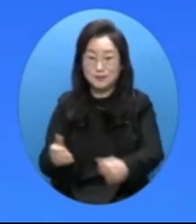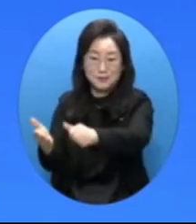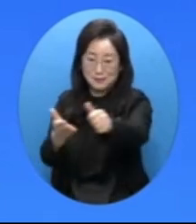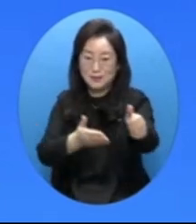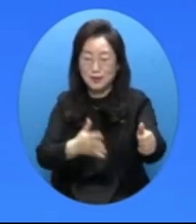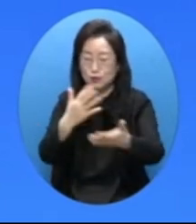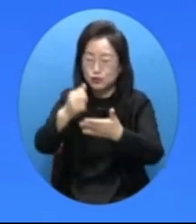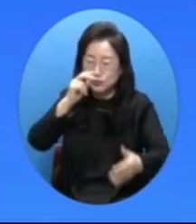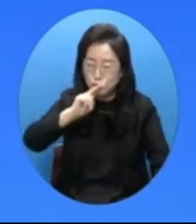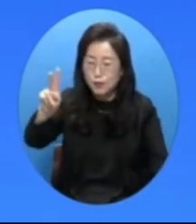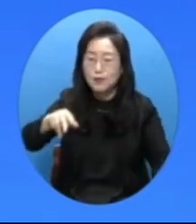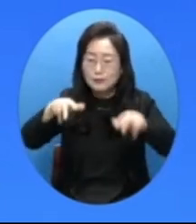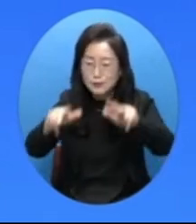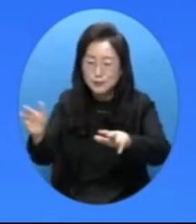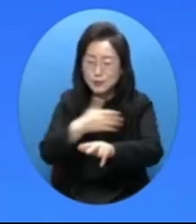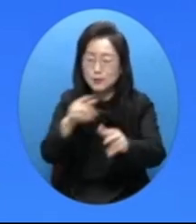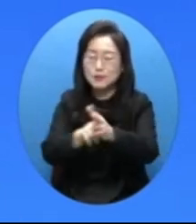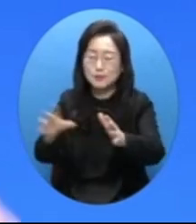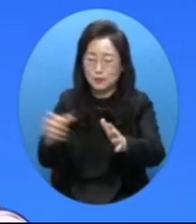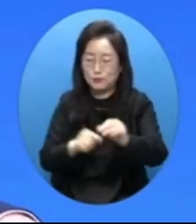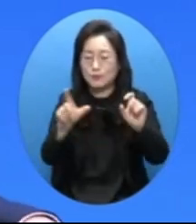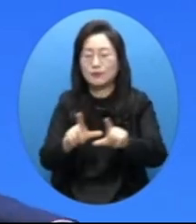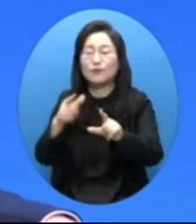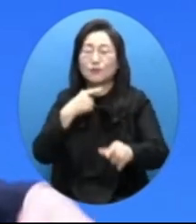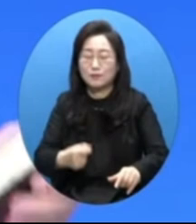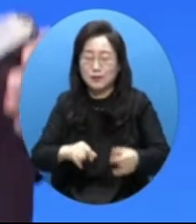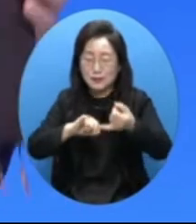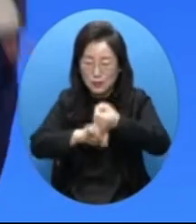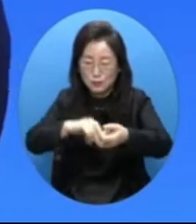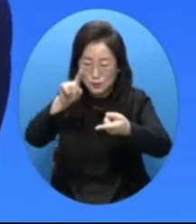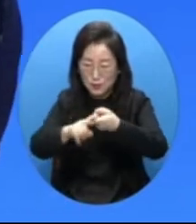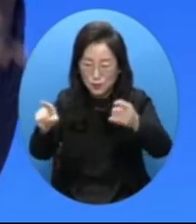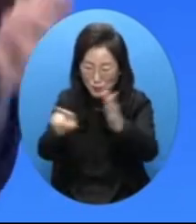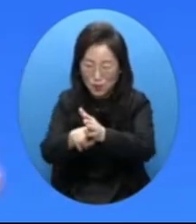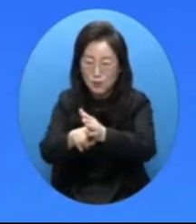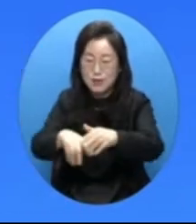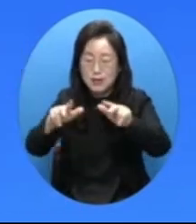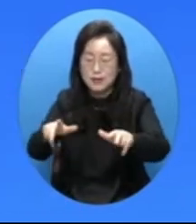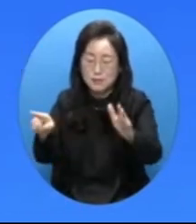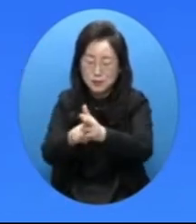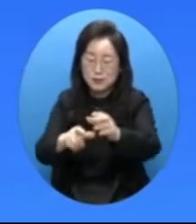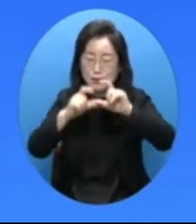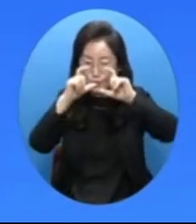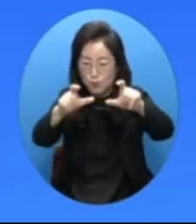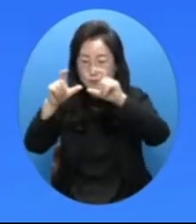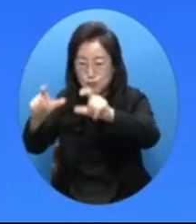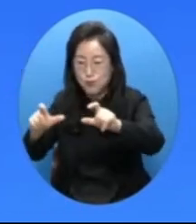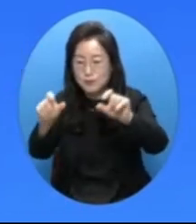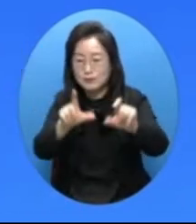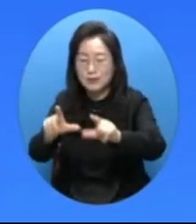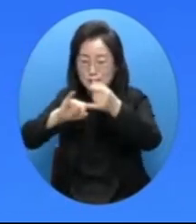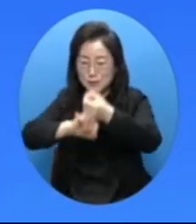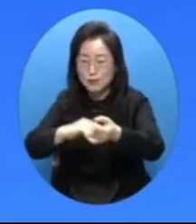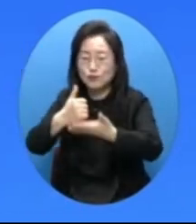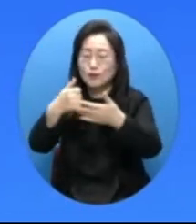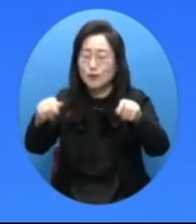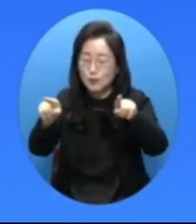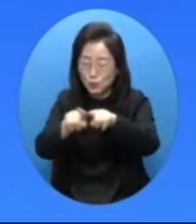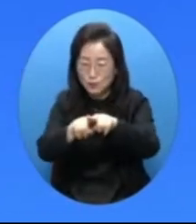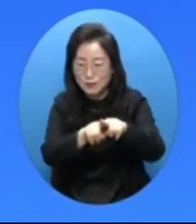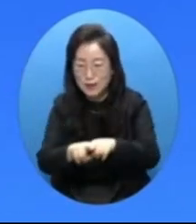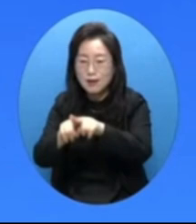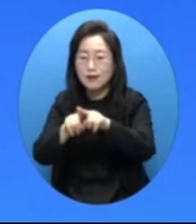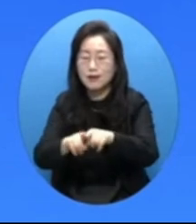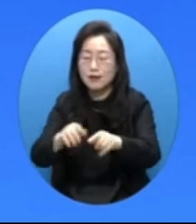주여 오늘이 은혜가 믿음으로 살겠습니다 약수의 말씀 붙잡고 이제는 믿음으로 선포하며 살겠습니다 주님 나와 동행하여 주옵소서